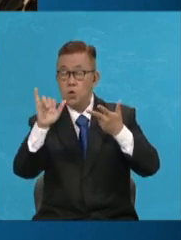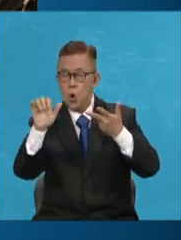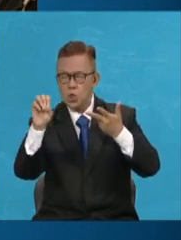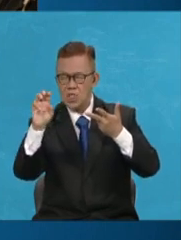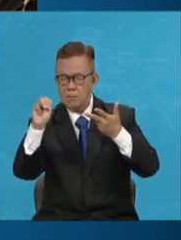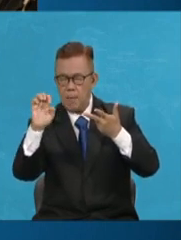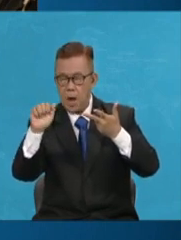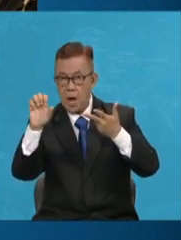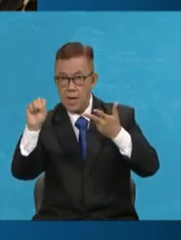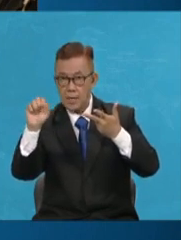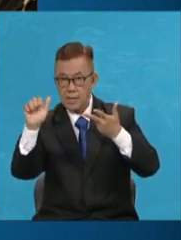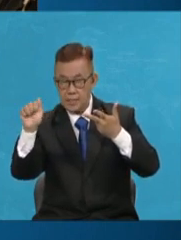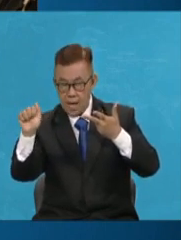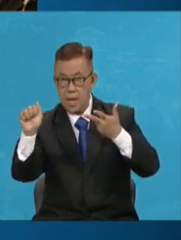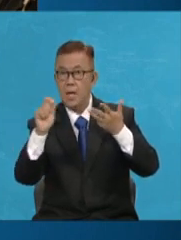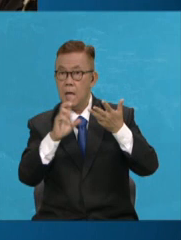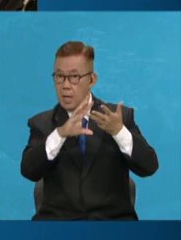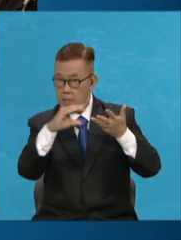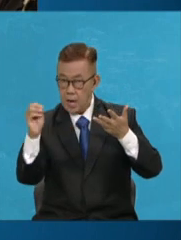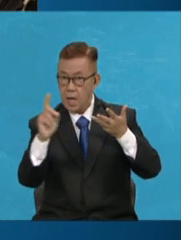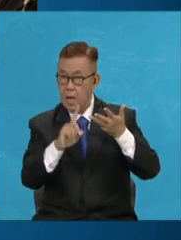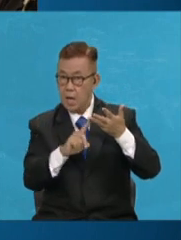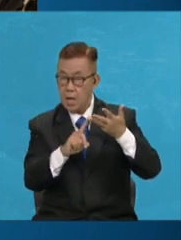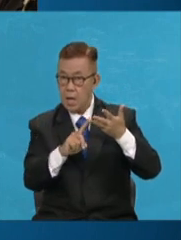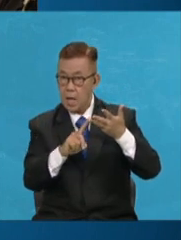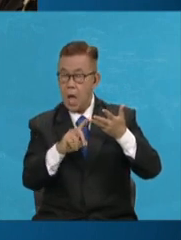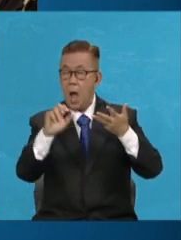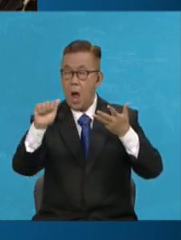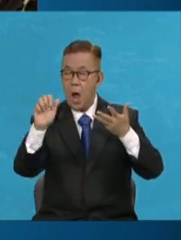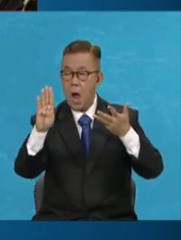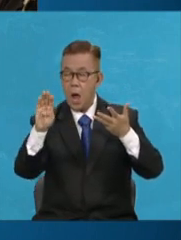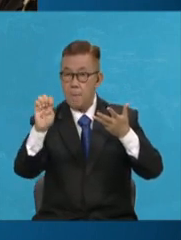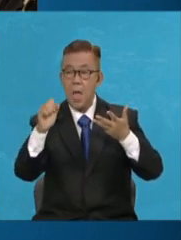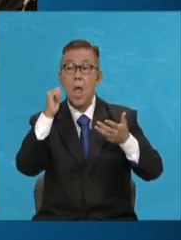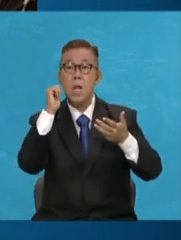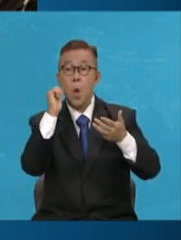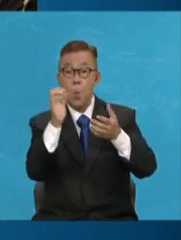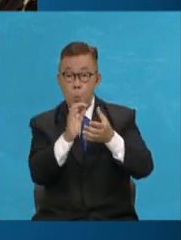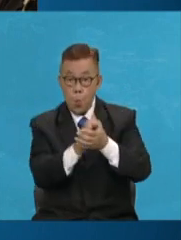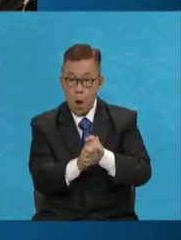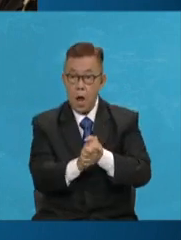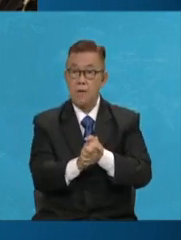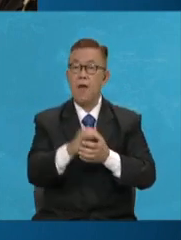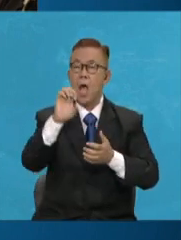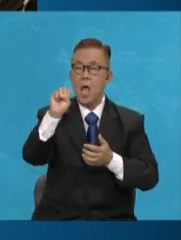hayashi menteri luar negeri jepun dan Madam aki AB istri kepada bekas